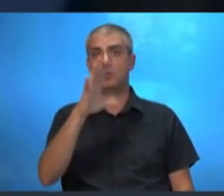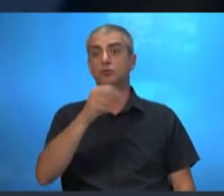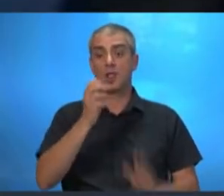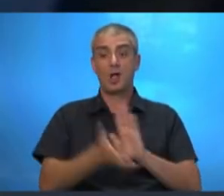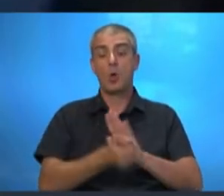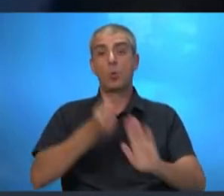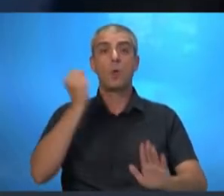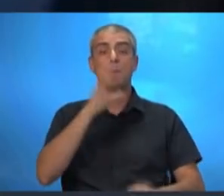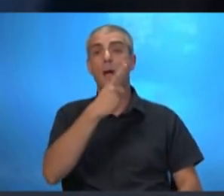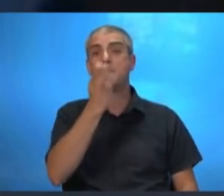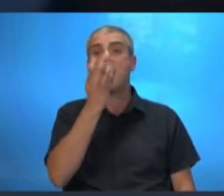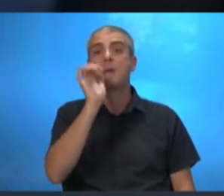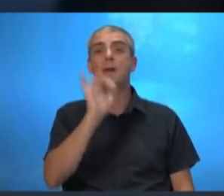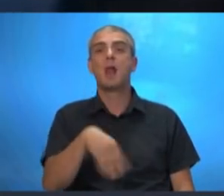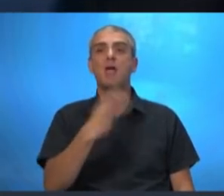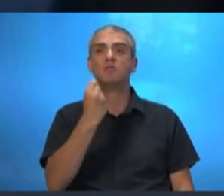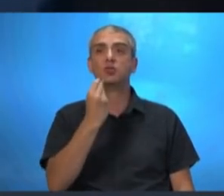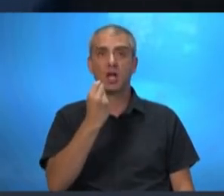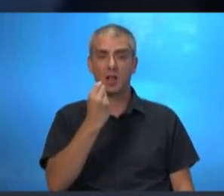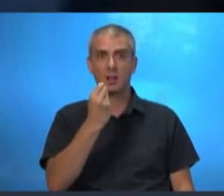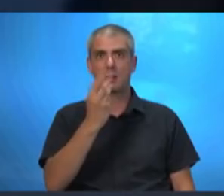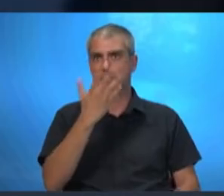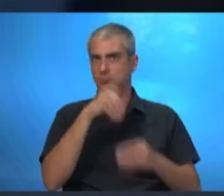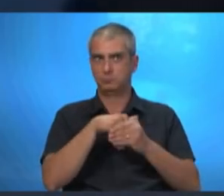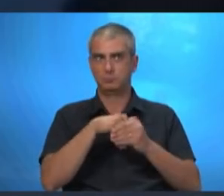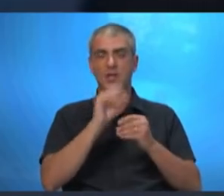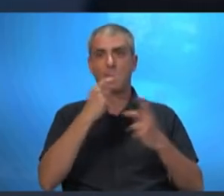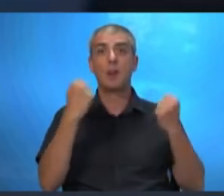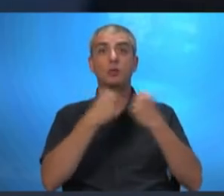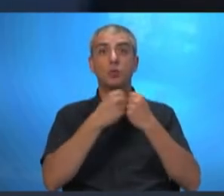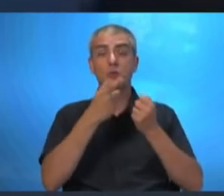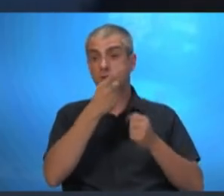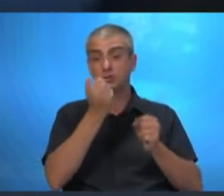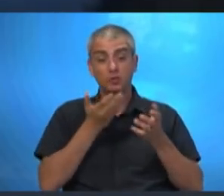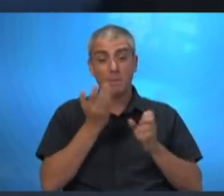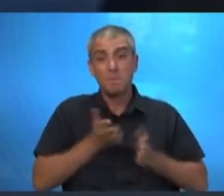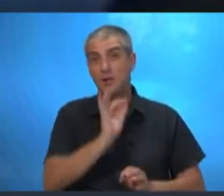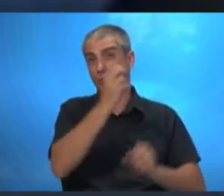הציבורית 140 אלף שקלים, בין היתר גם על תאונה שביצע בנו שלו.